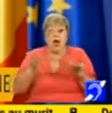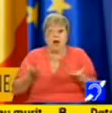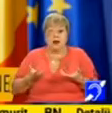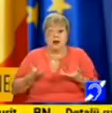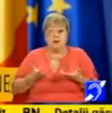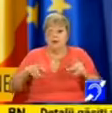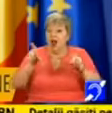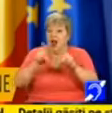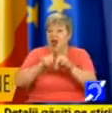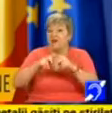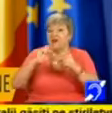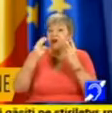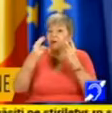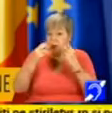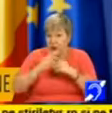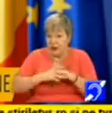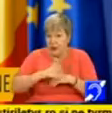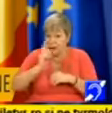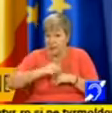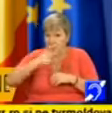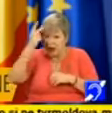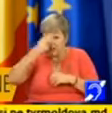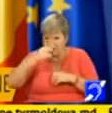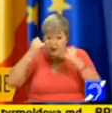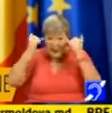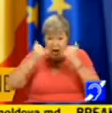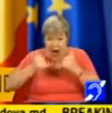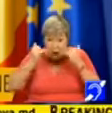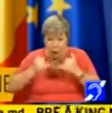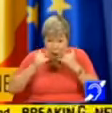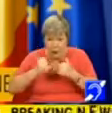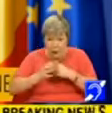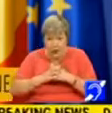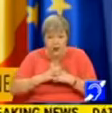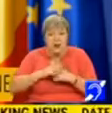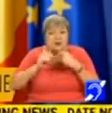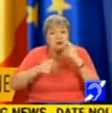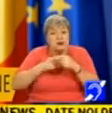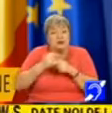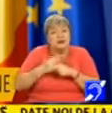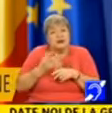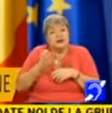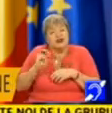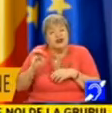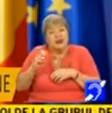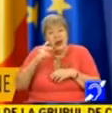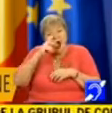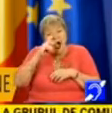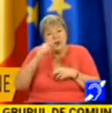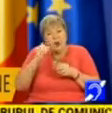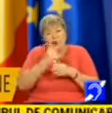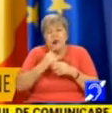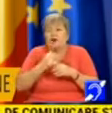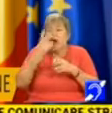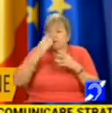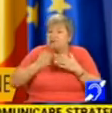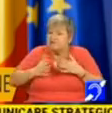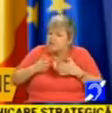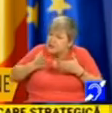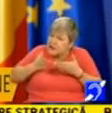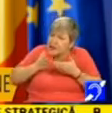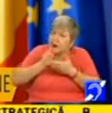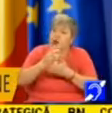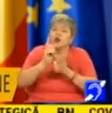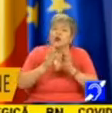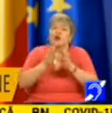de important să înțelegem acum, după ce cât de cât am parcurs o etapă importantă din